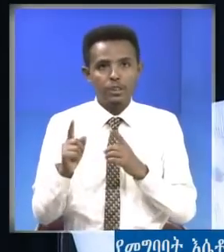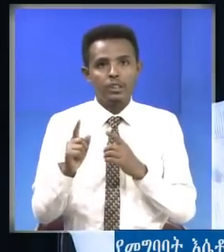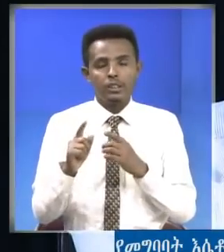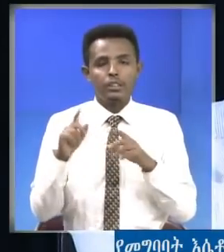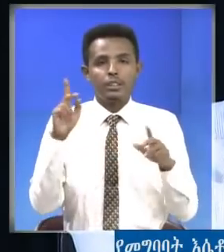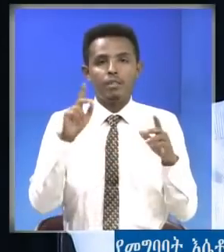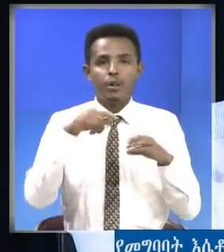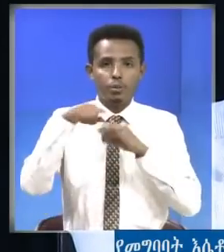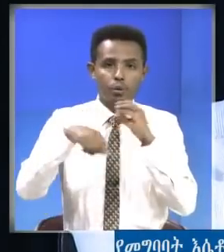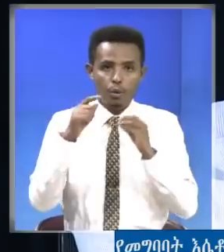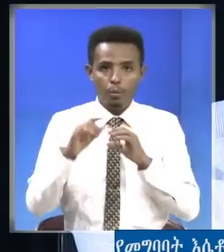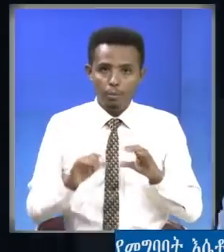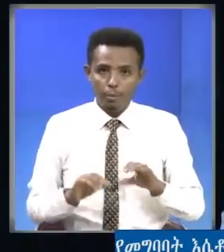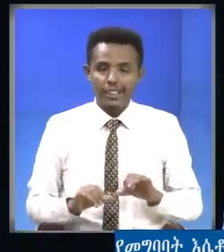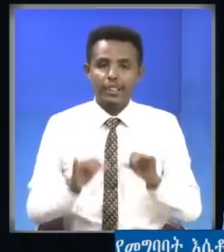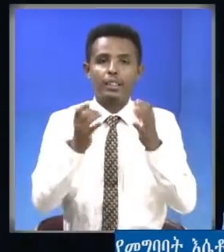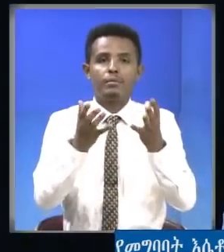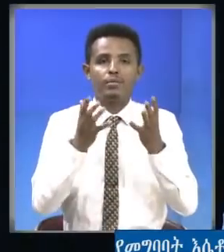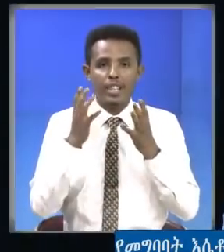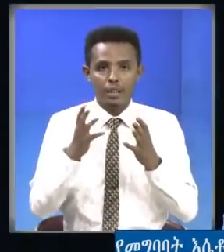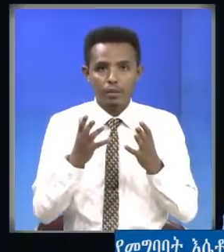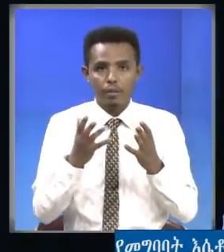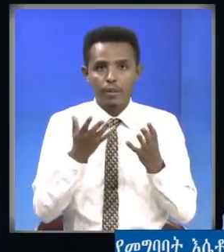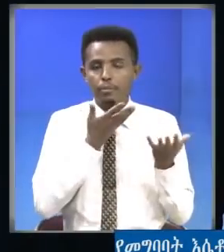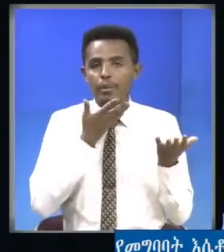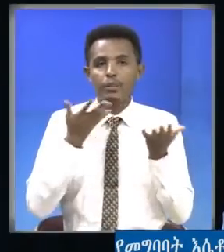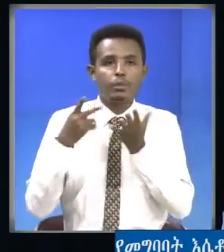የሚፈልገው። ሰማዕት መሆን ይፈልጋል፣